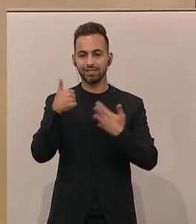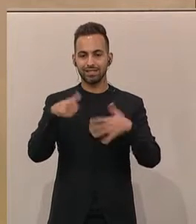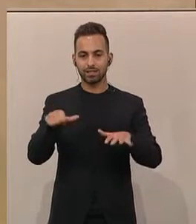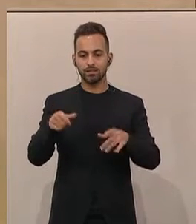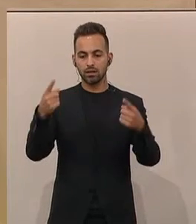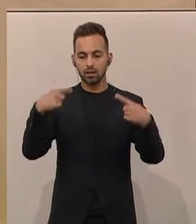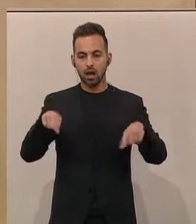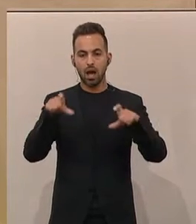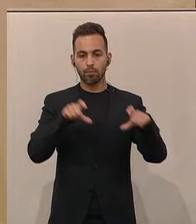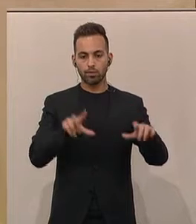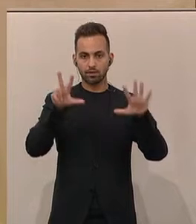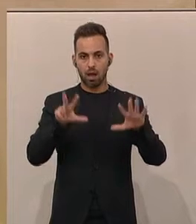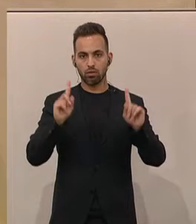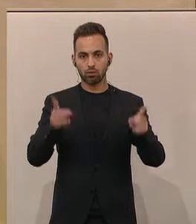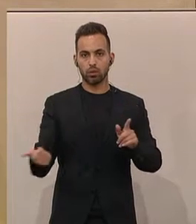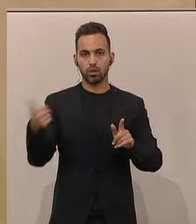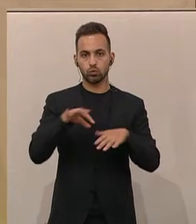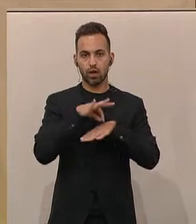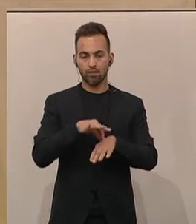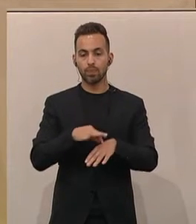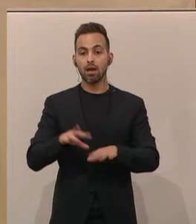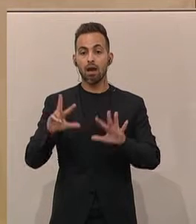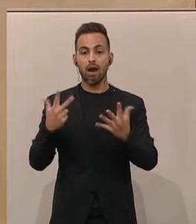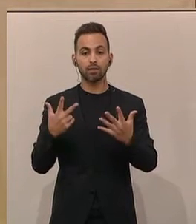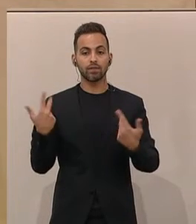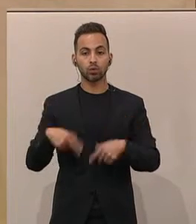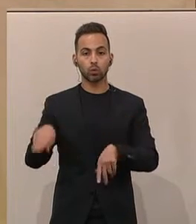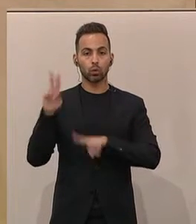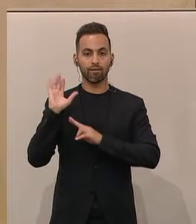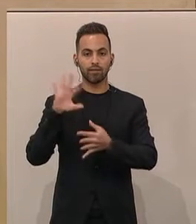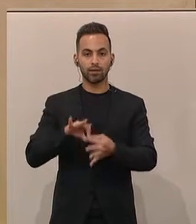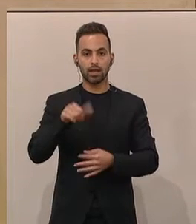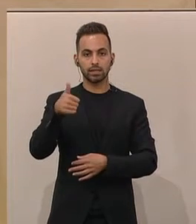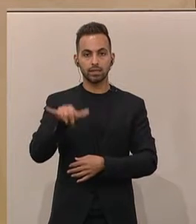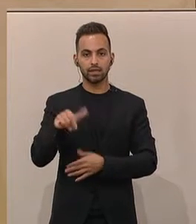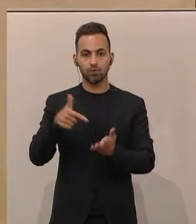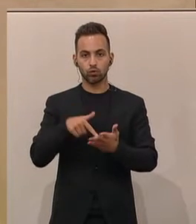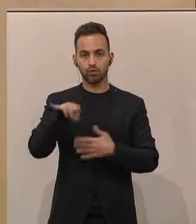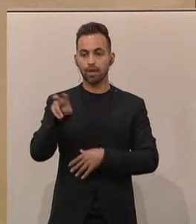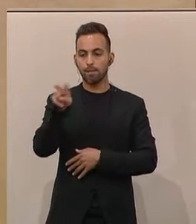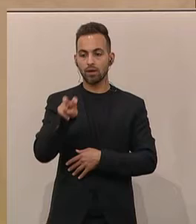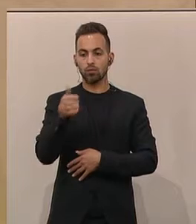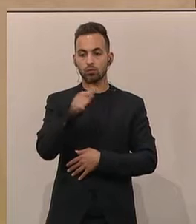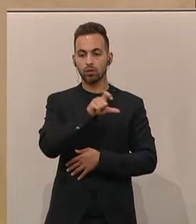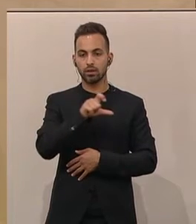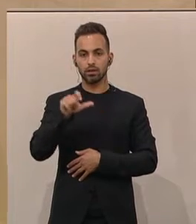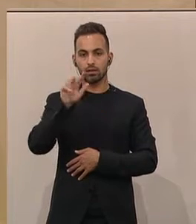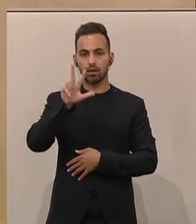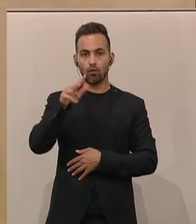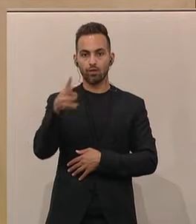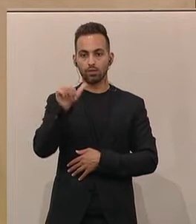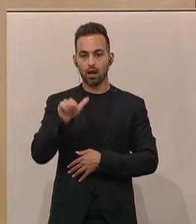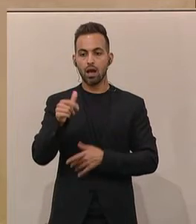Absatz 8 angefügt. Achtens. Rückwirkend mit 1. Jänner 2014 treten die § 143a Absatz